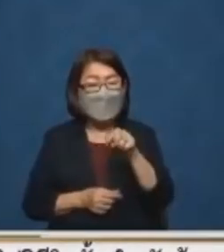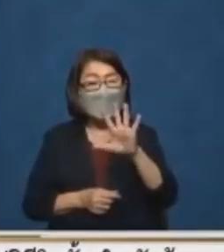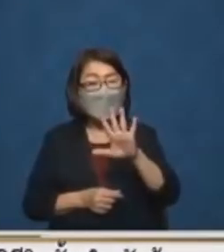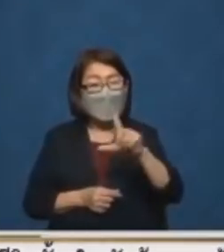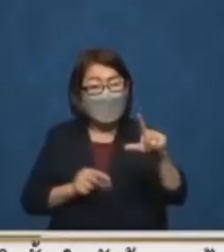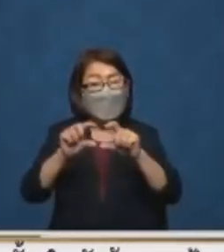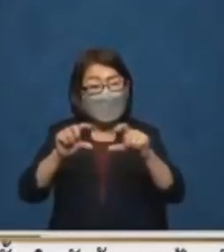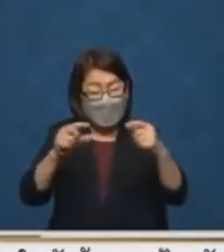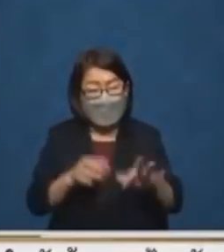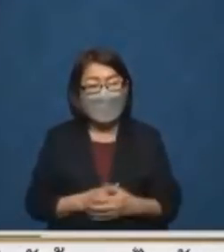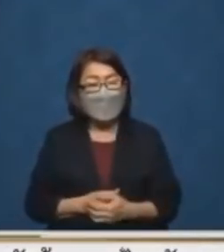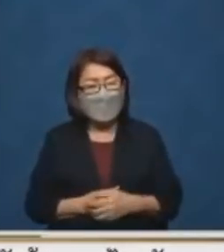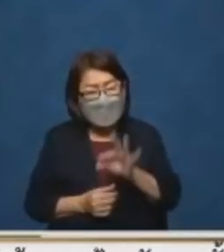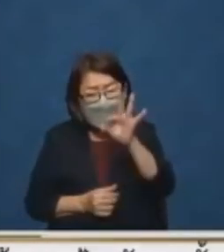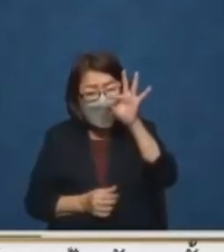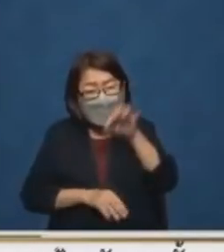ผมจะบอกแต่สาระสำคญนะครับ